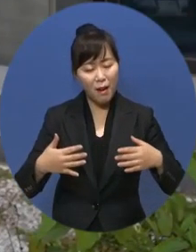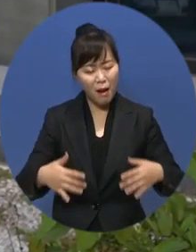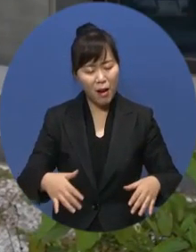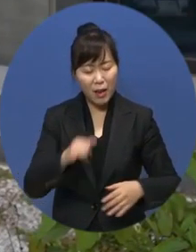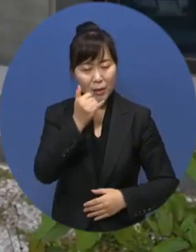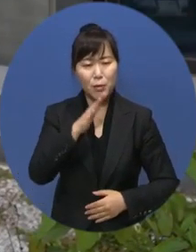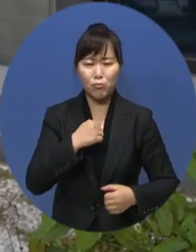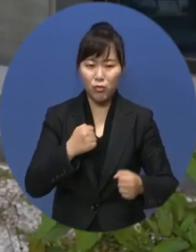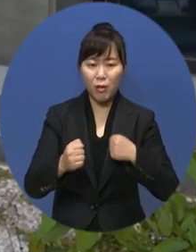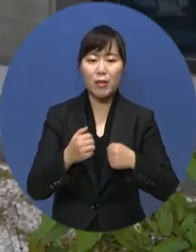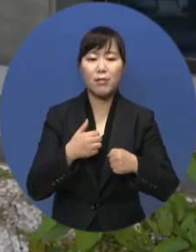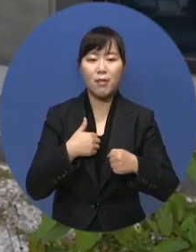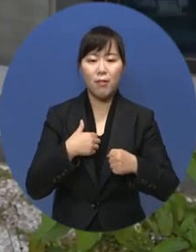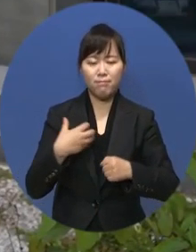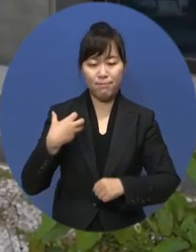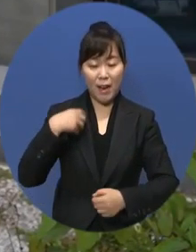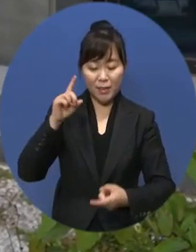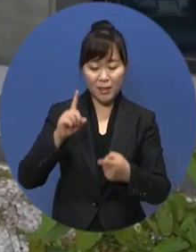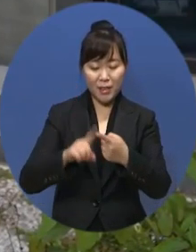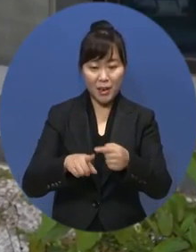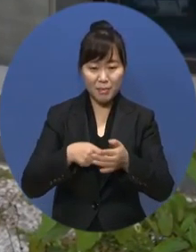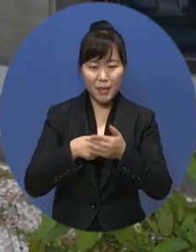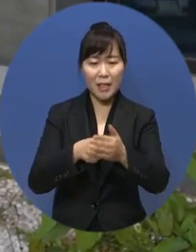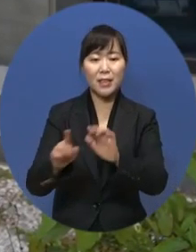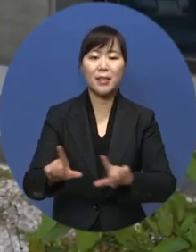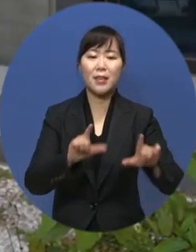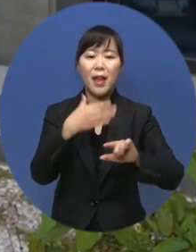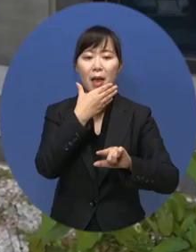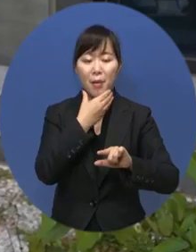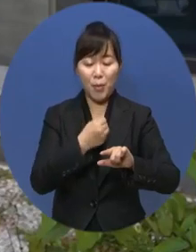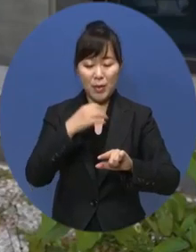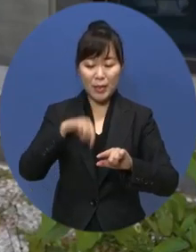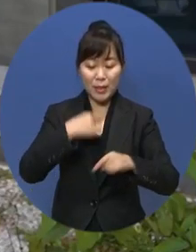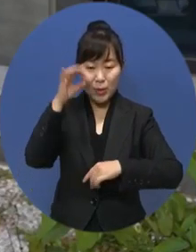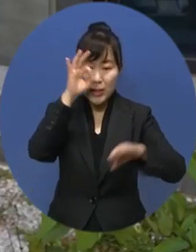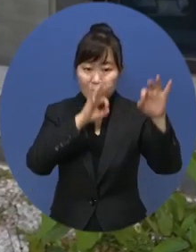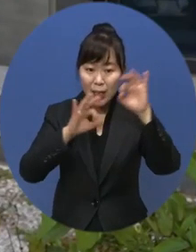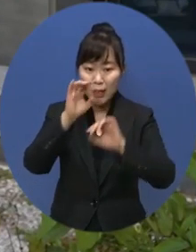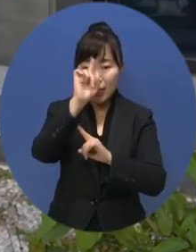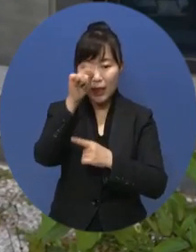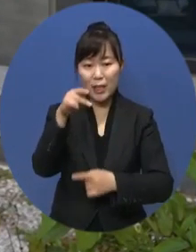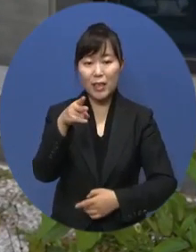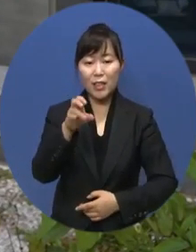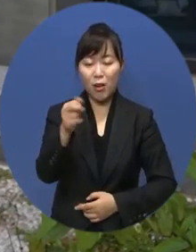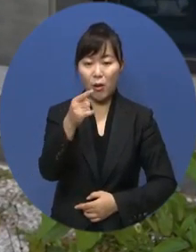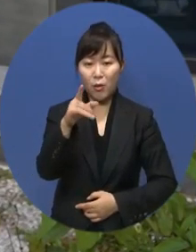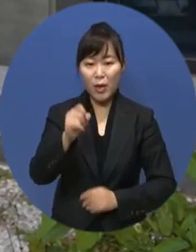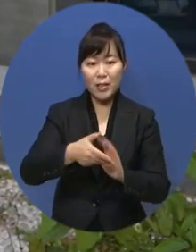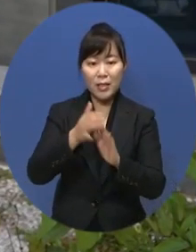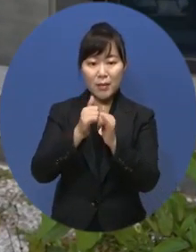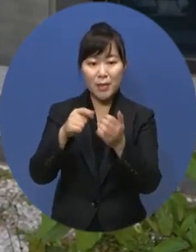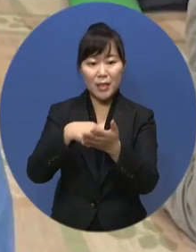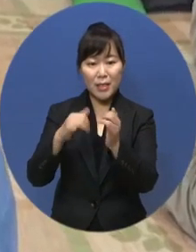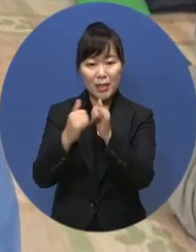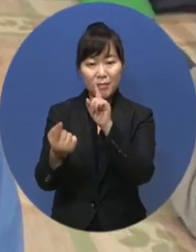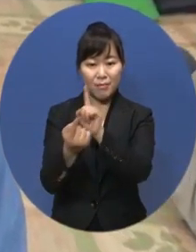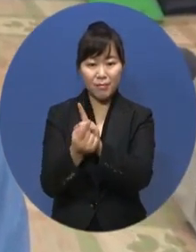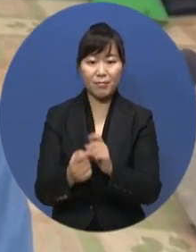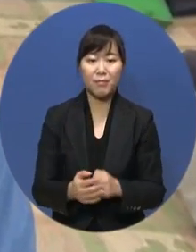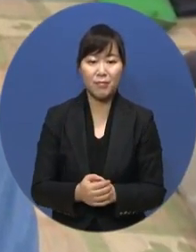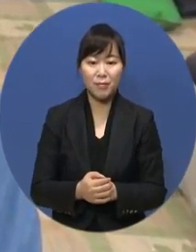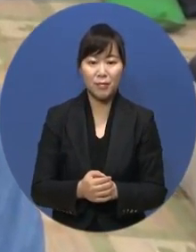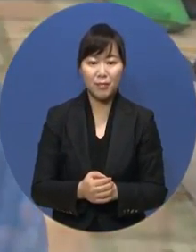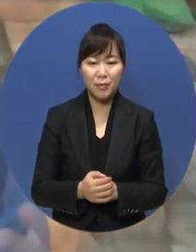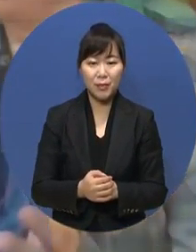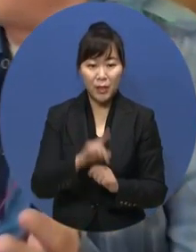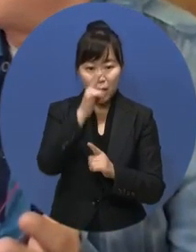불구하고 본인의 자리에서 묵묵히 일을 해내며 행복을 스스로 찾아가는 이영광 시민 기자를 만나봤습니다.